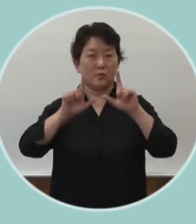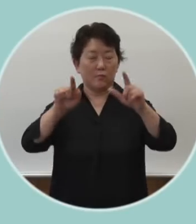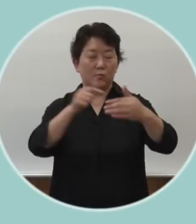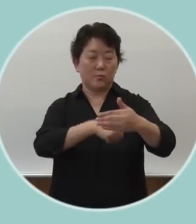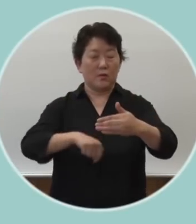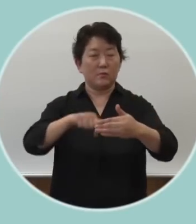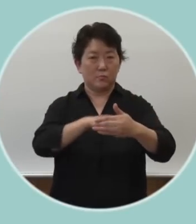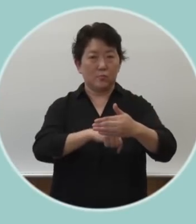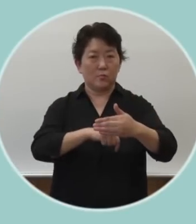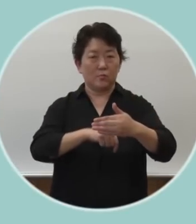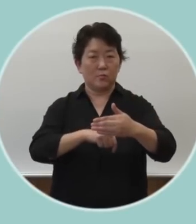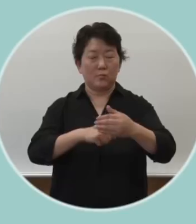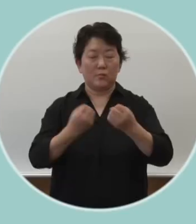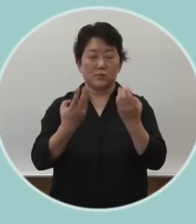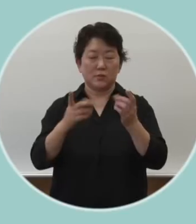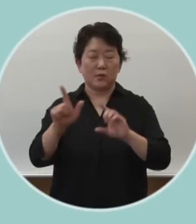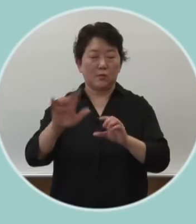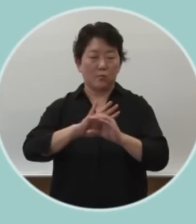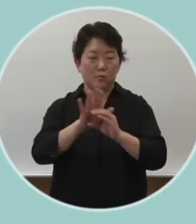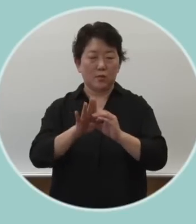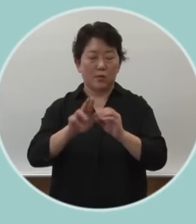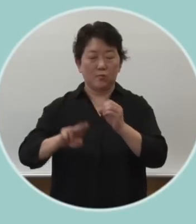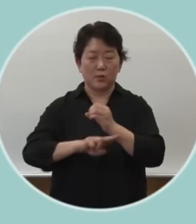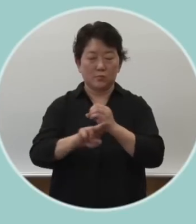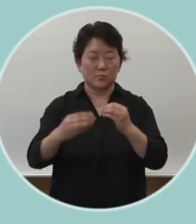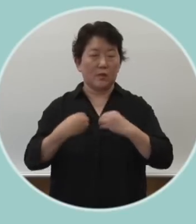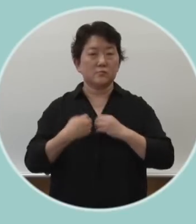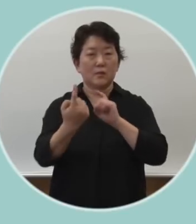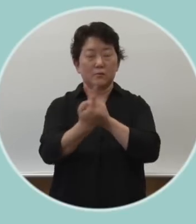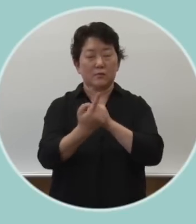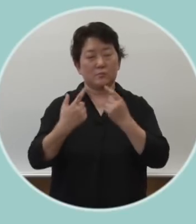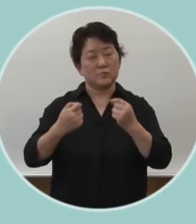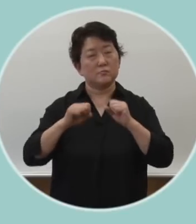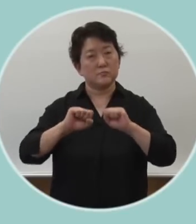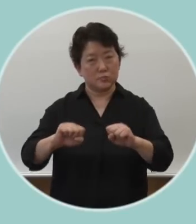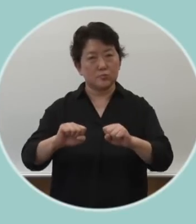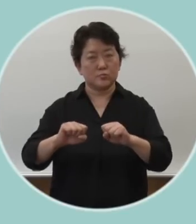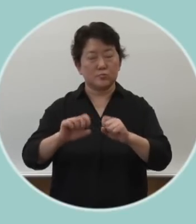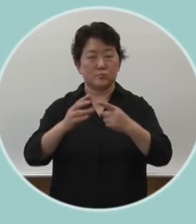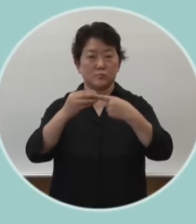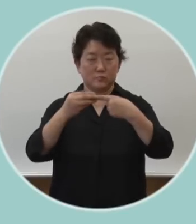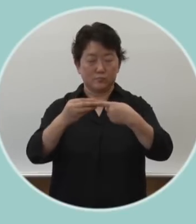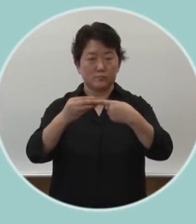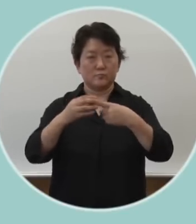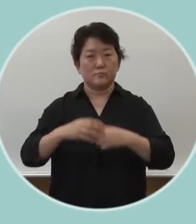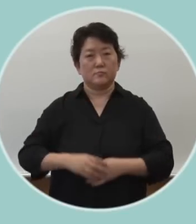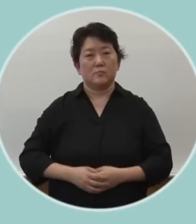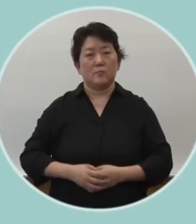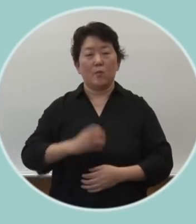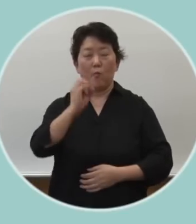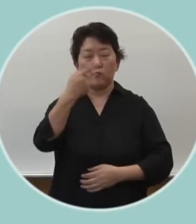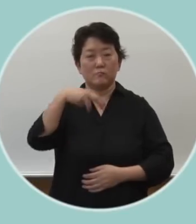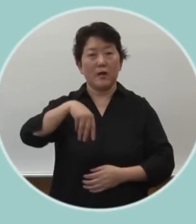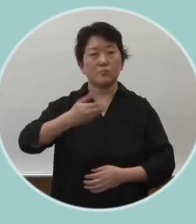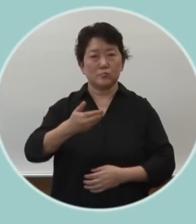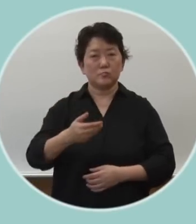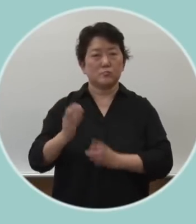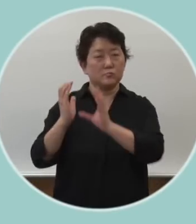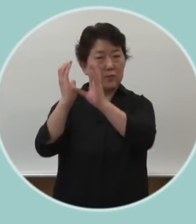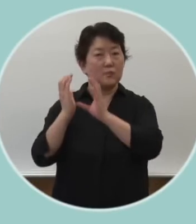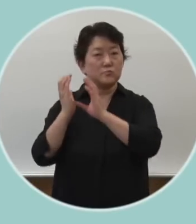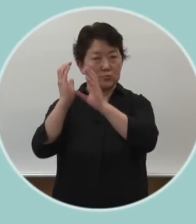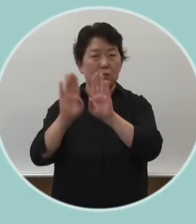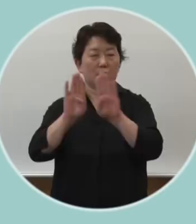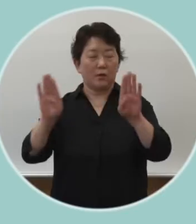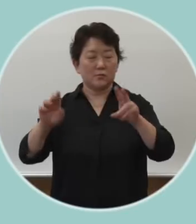表事項は、新型コロナウイルスの感染対策の徹底について、音幕の開催についての